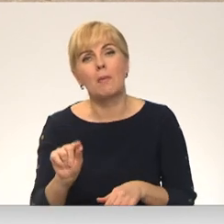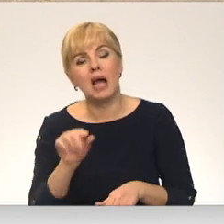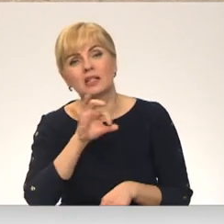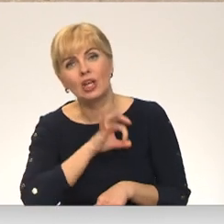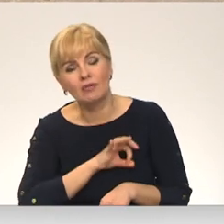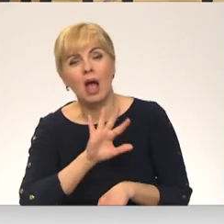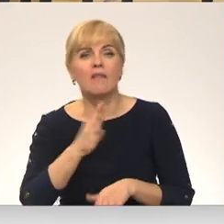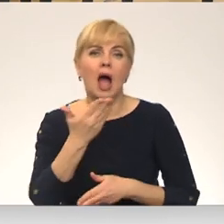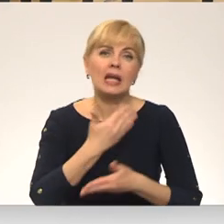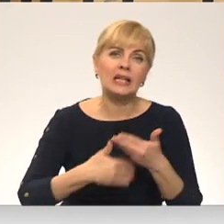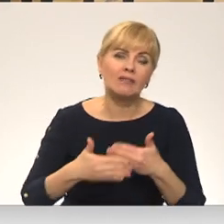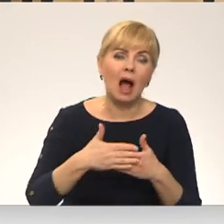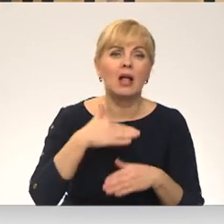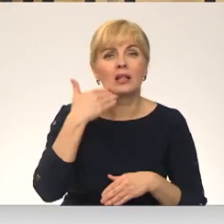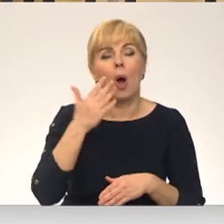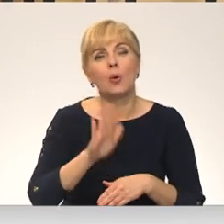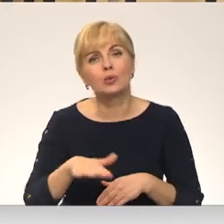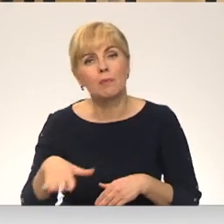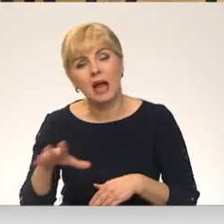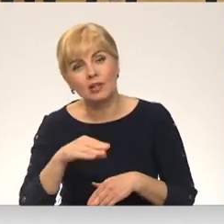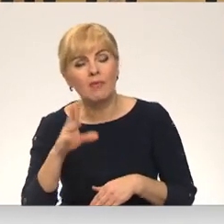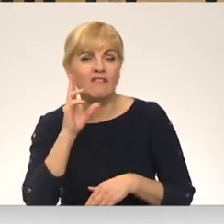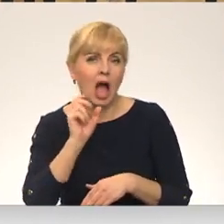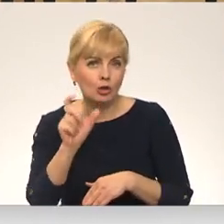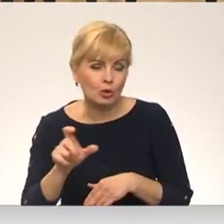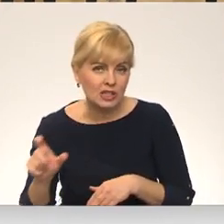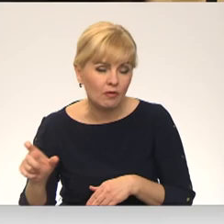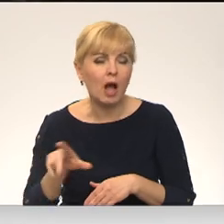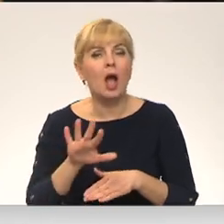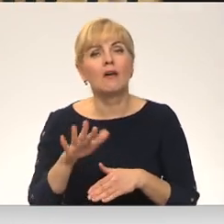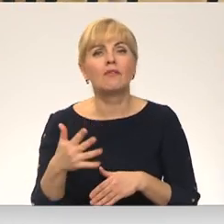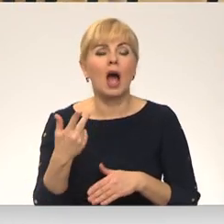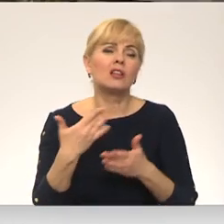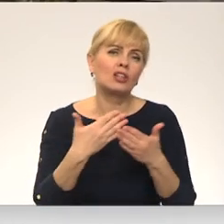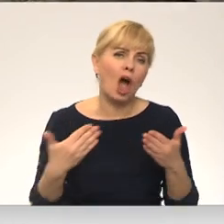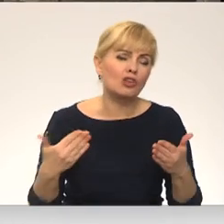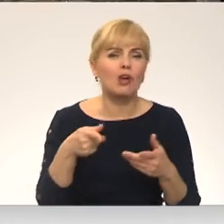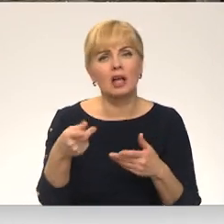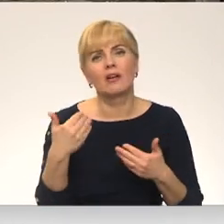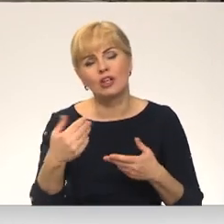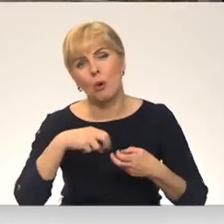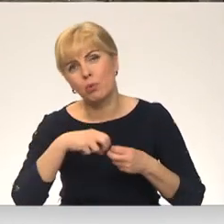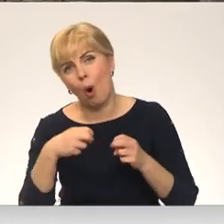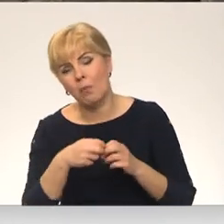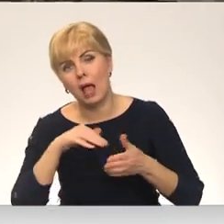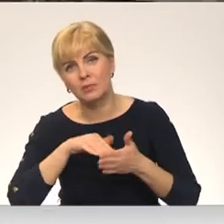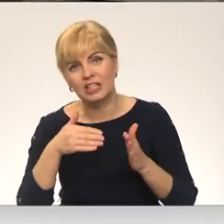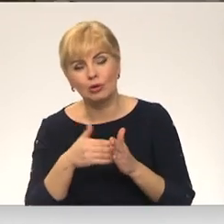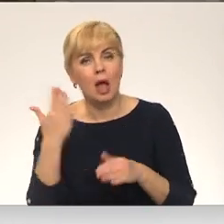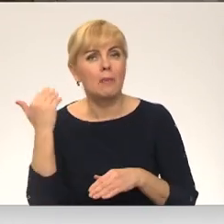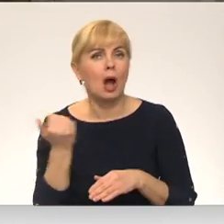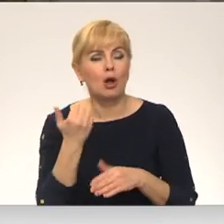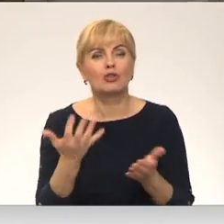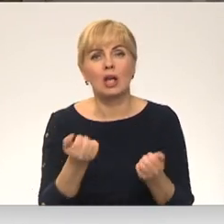ar invaliditāti, daudz bērnu ģimenes seniorus, cilvēks, kuri nonākuši dažādās krīzes situācijās. Pērn atbalstu